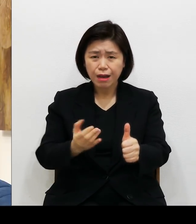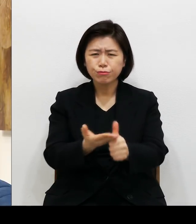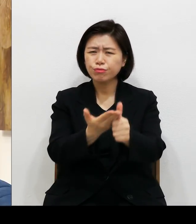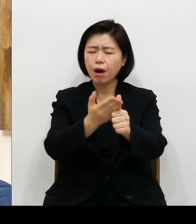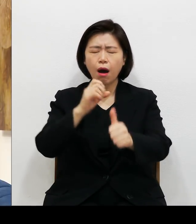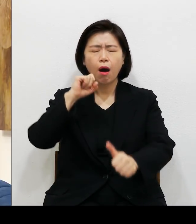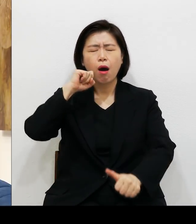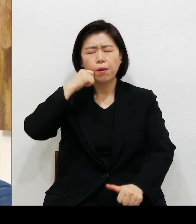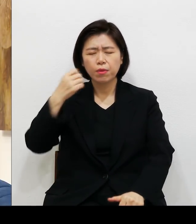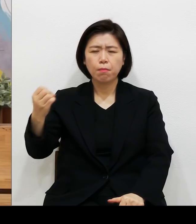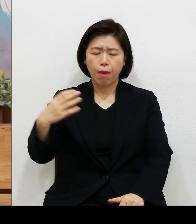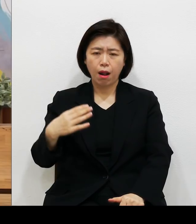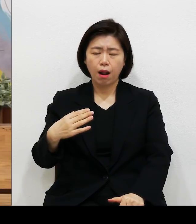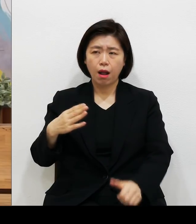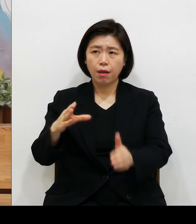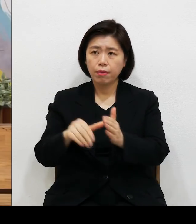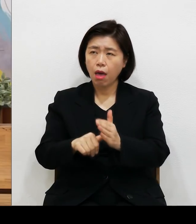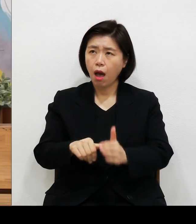맞는 말이었구나 이런 생각도 들고